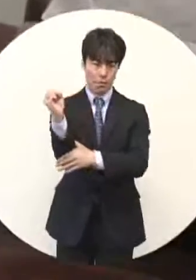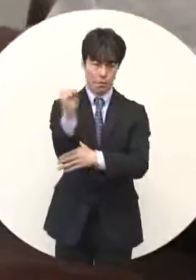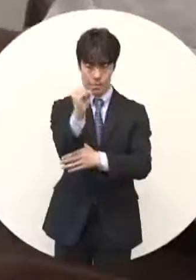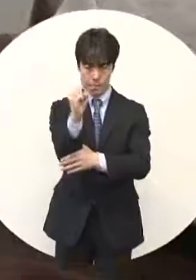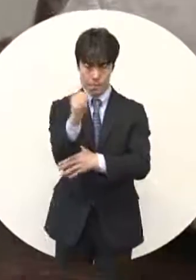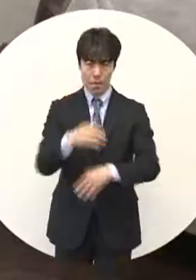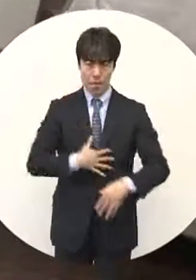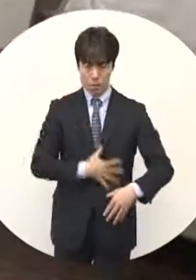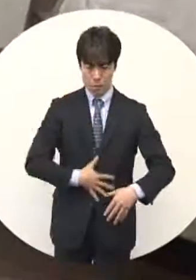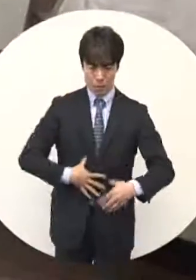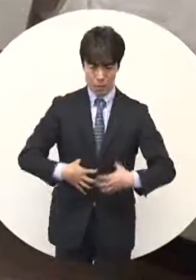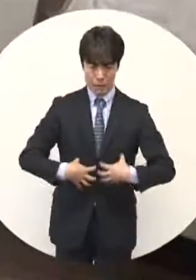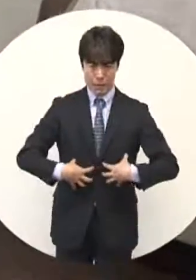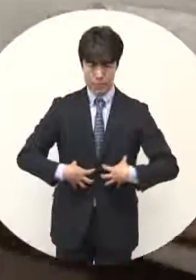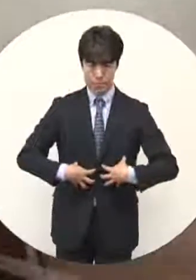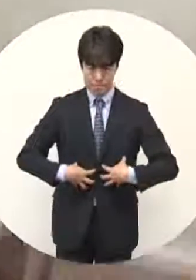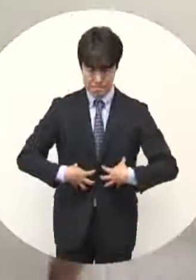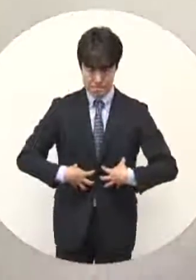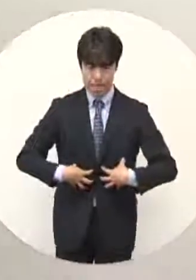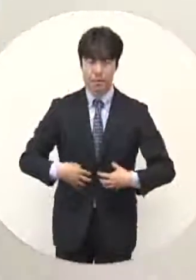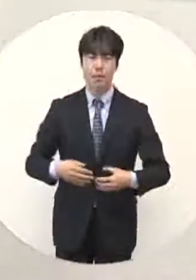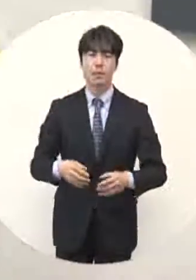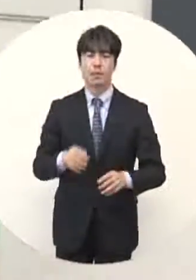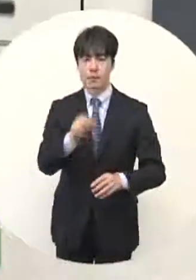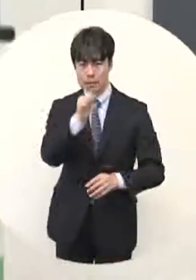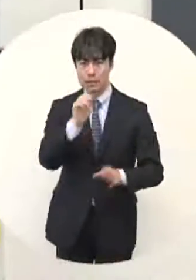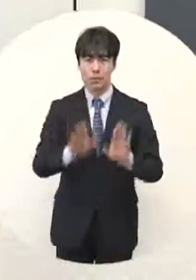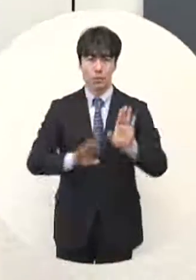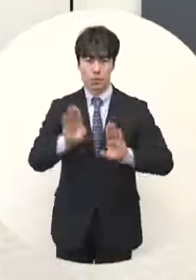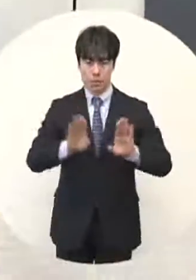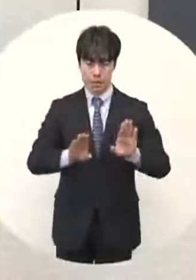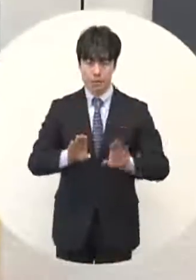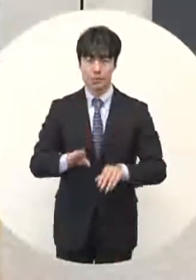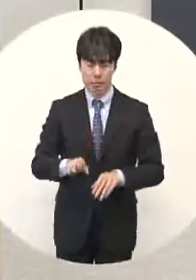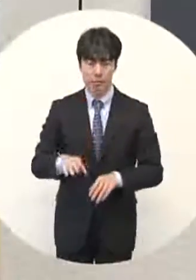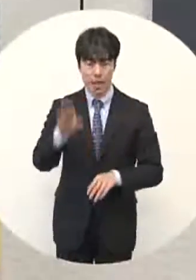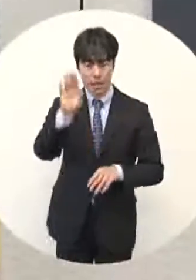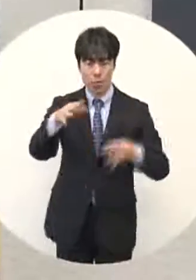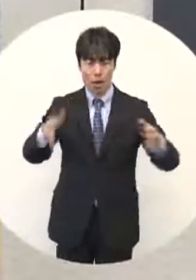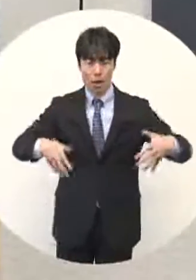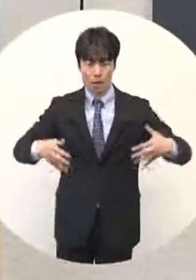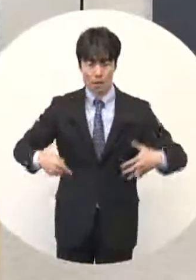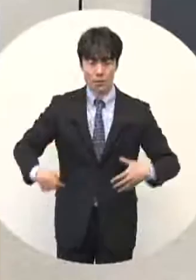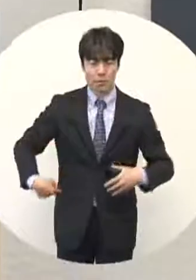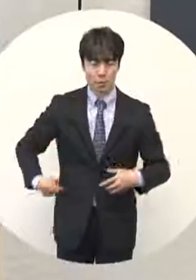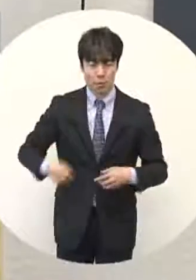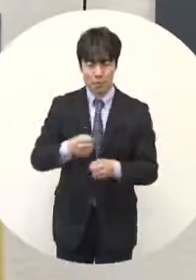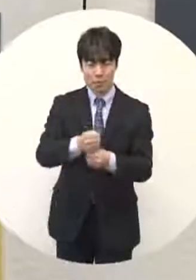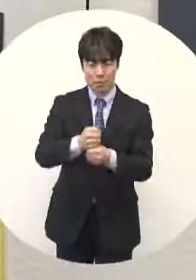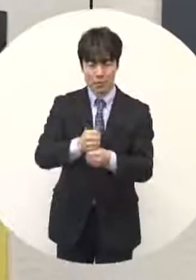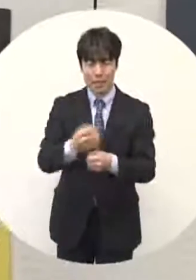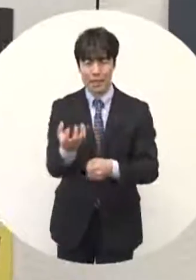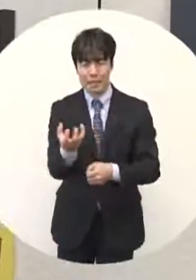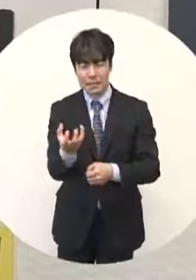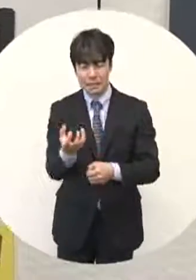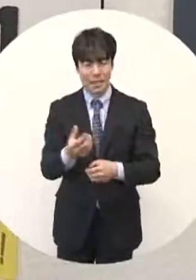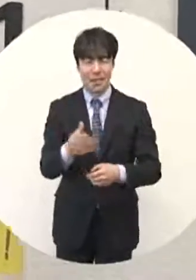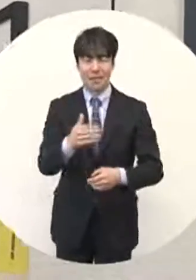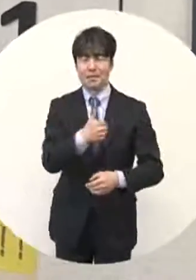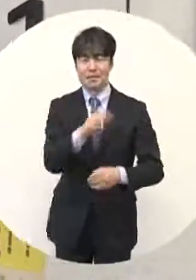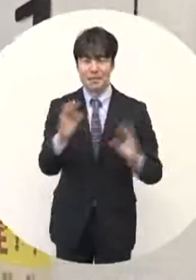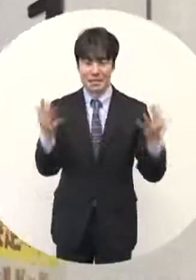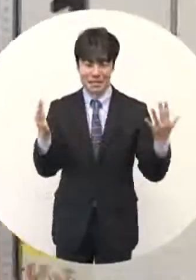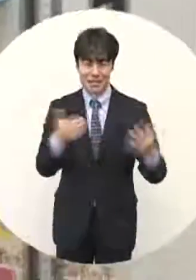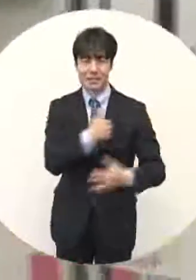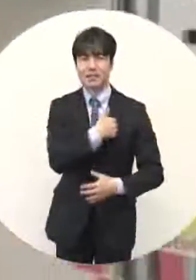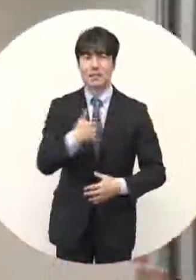お腹の筋肉に力が入っている状態です。これなら今年の春も腰は痛めなく済みそうです あり